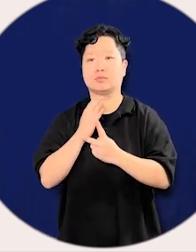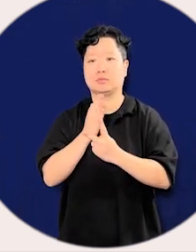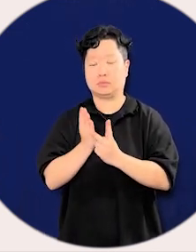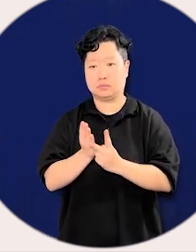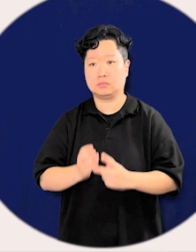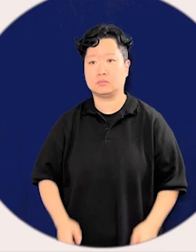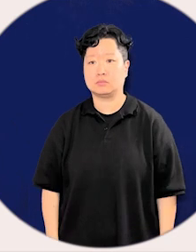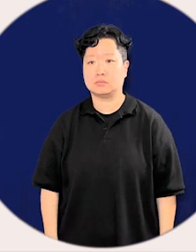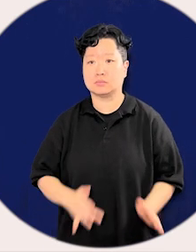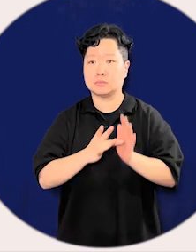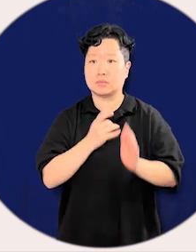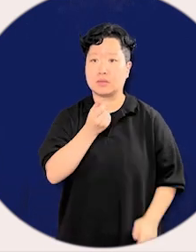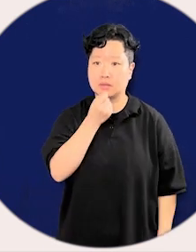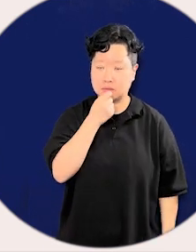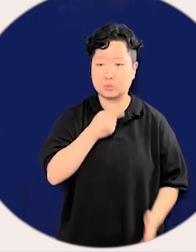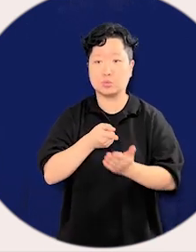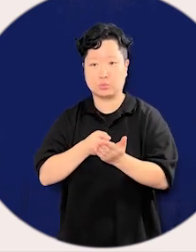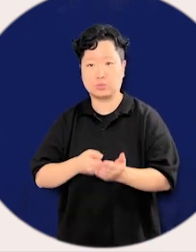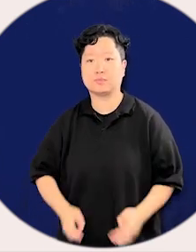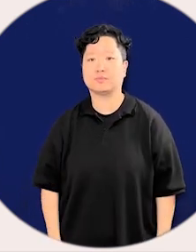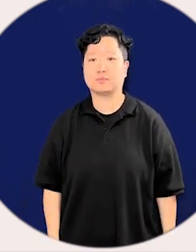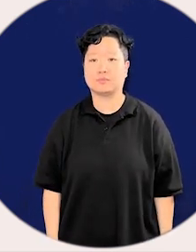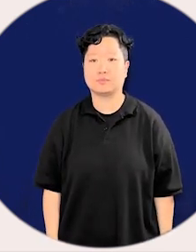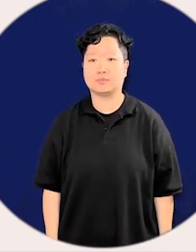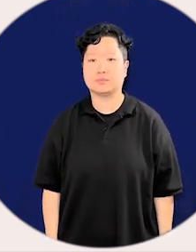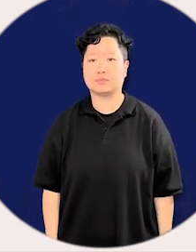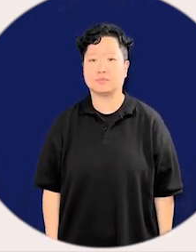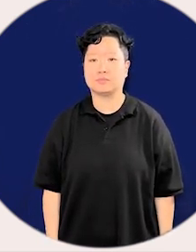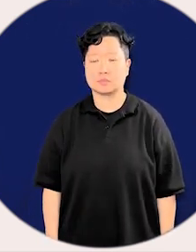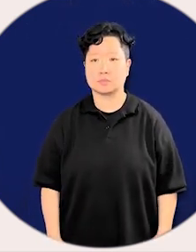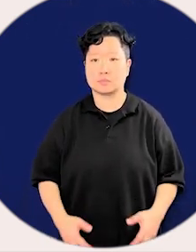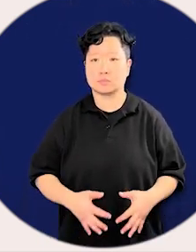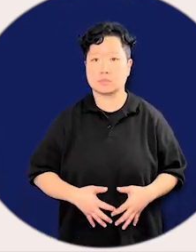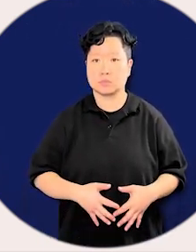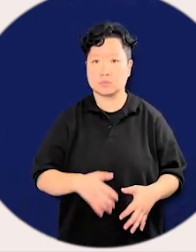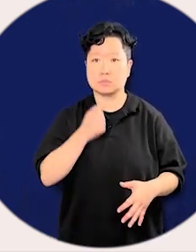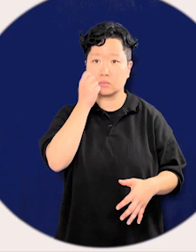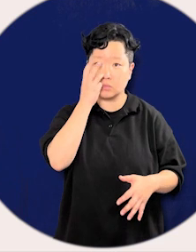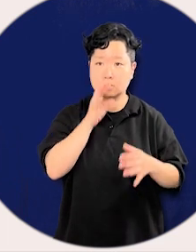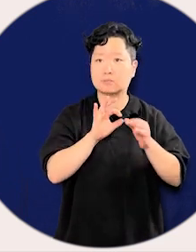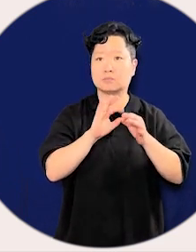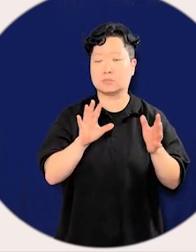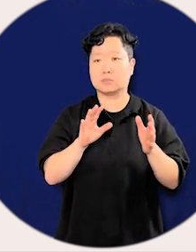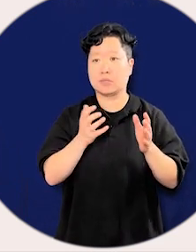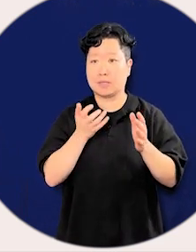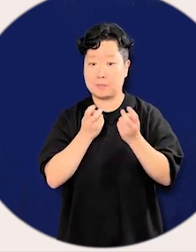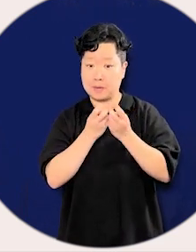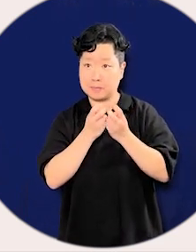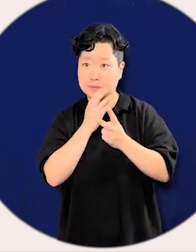약을 이용하는 방법과 수술로 하는 방법, 두 가지 방법이 있습니다. 두 가지 방법 모두 임신